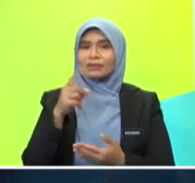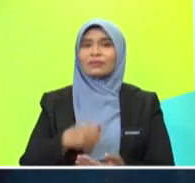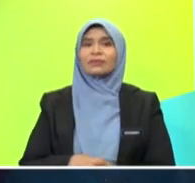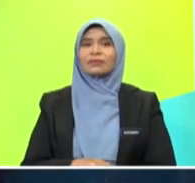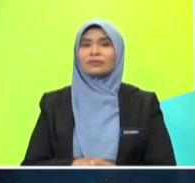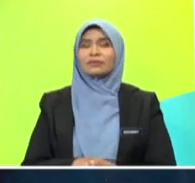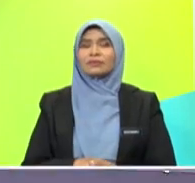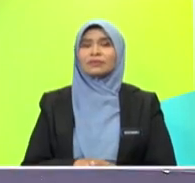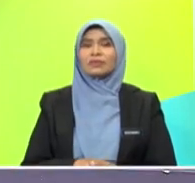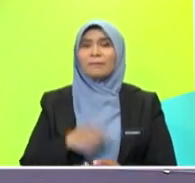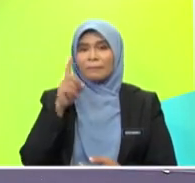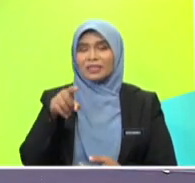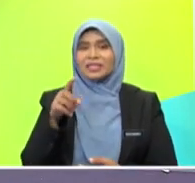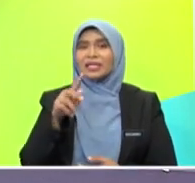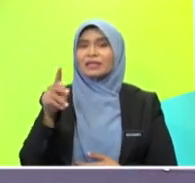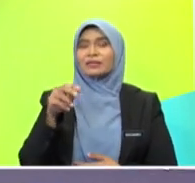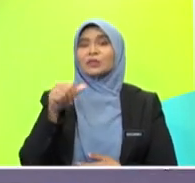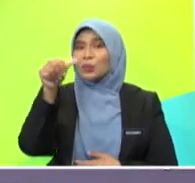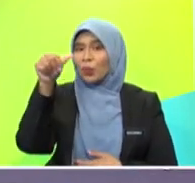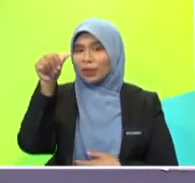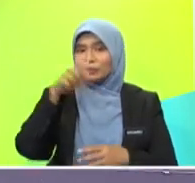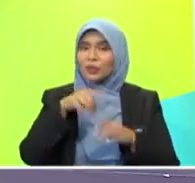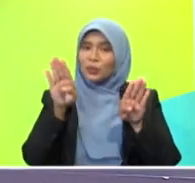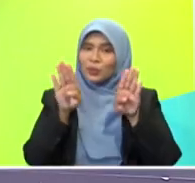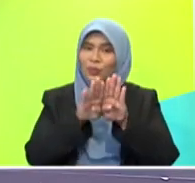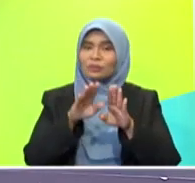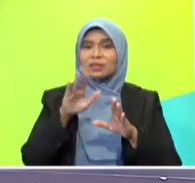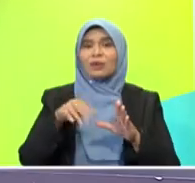memastikan Swiss ditutup sebelum keluar